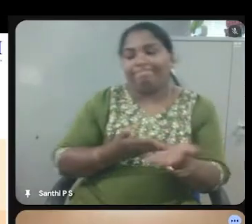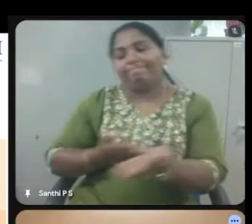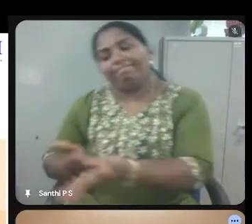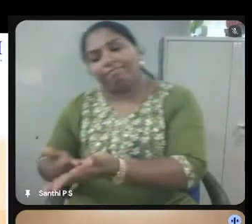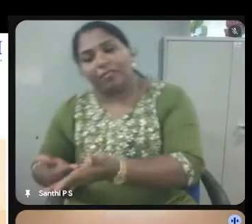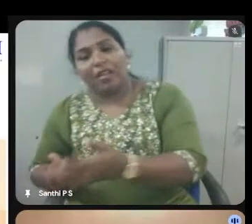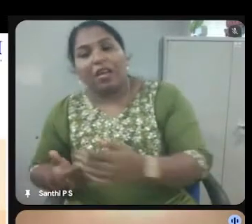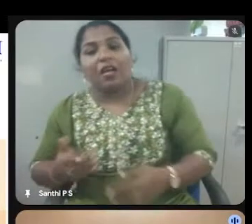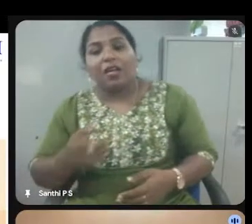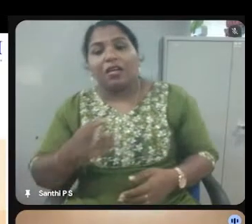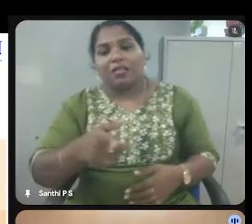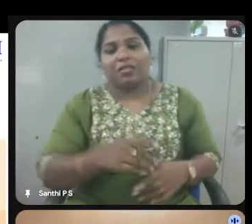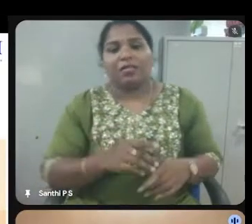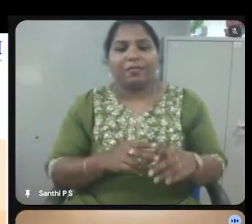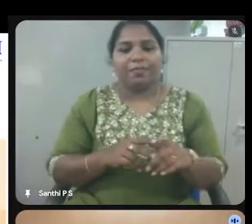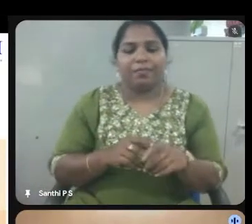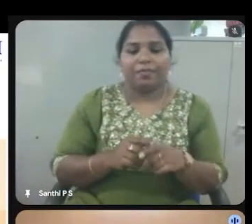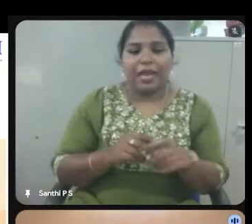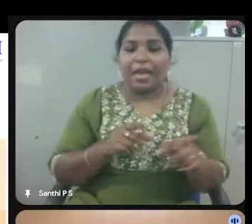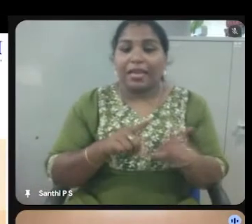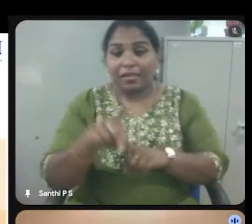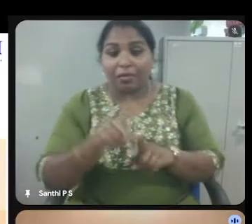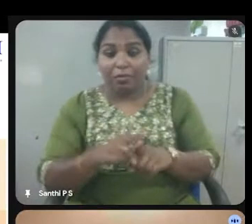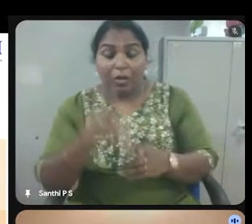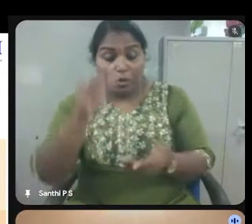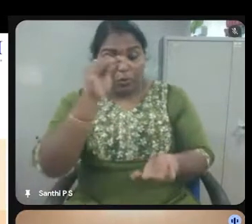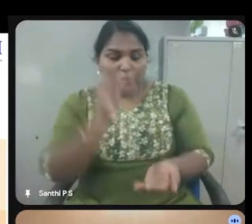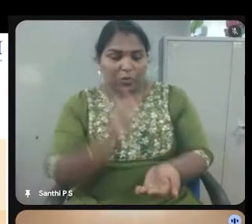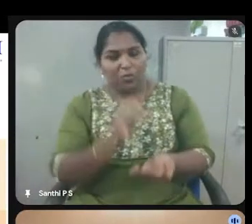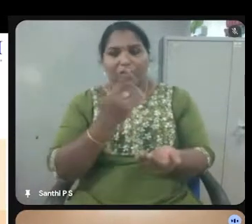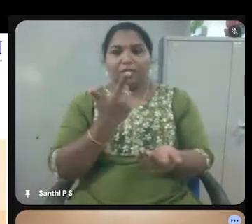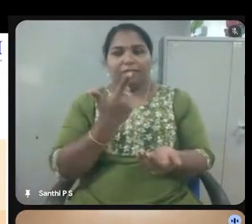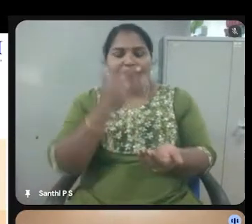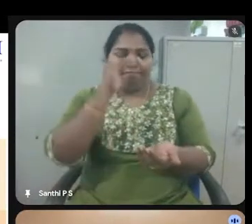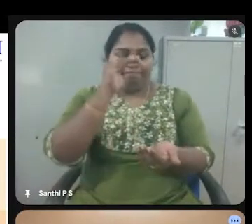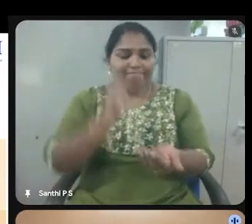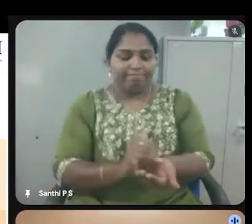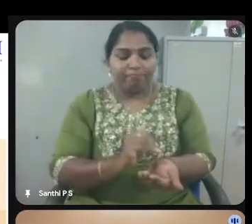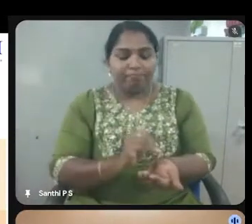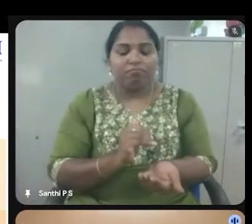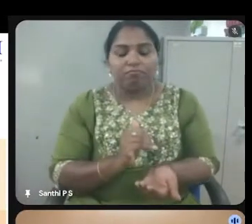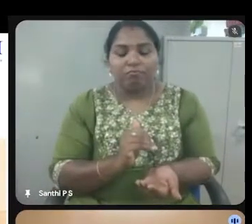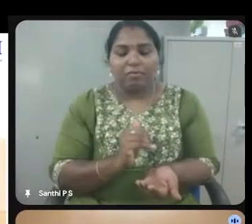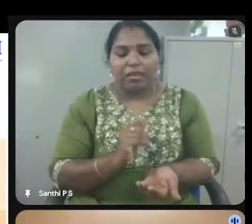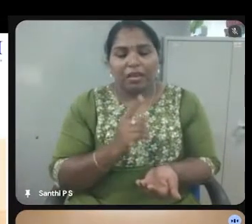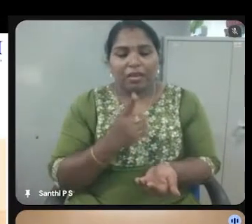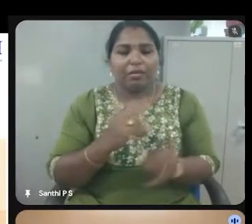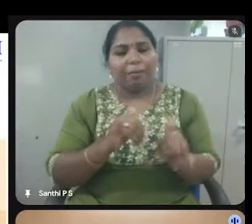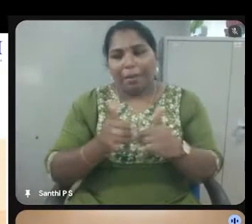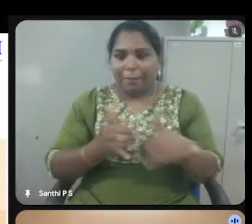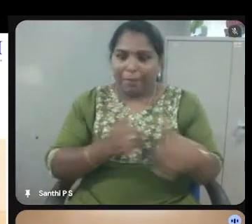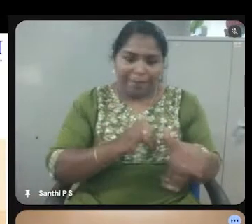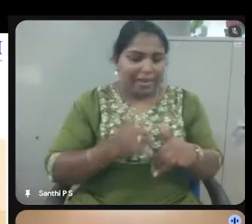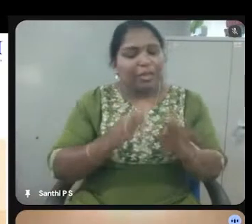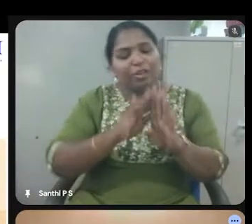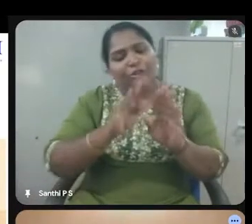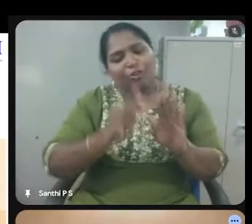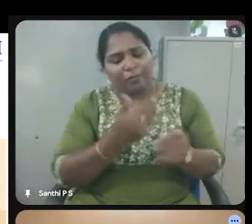പോലെ കുട്ടി സ്ക്രീൻ യൂസ് ചെയ്യുന്നില്ല, കുട്ടിയുടെ പാവ വെച്ച് കളിക്കുവാണ് അല്ലെ. പക്ഷെ അവിടെ അച്ഛനും അമ്മയും അപ്പുറത്ത്